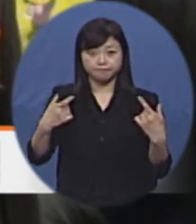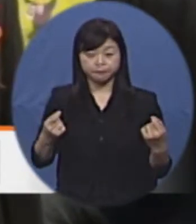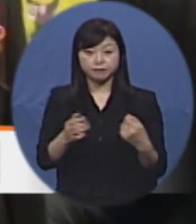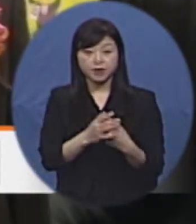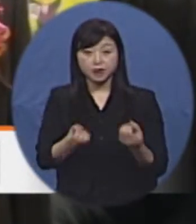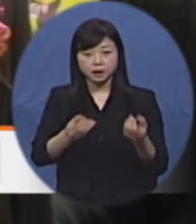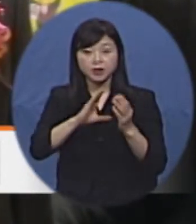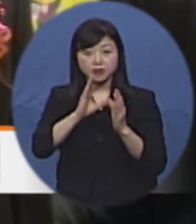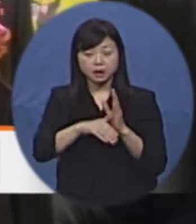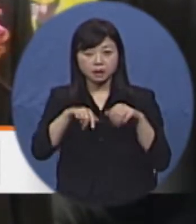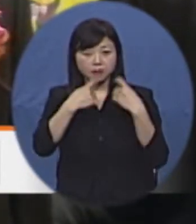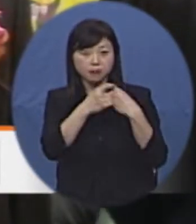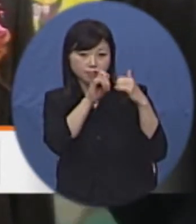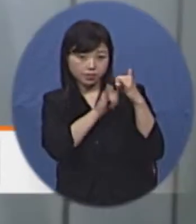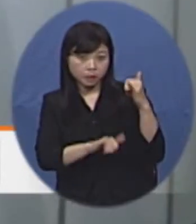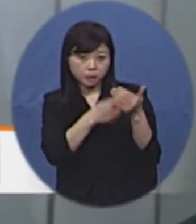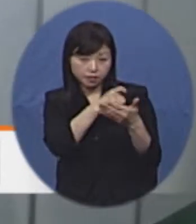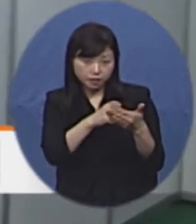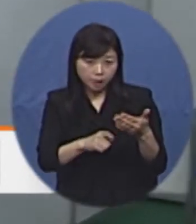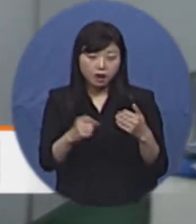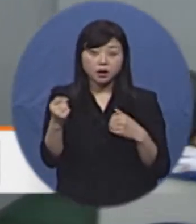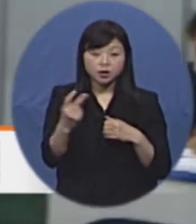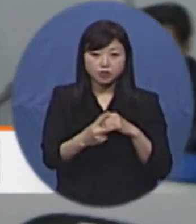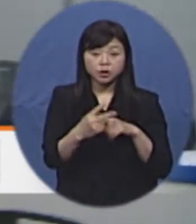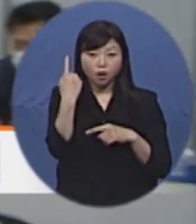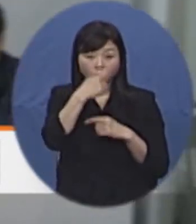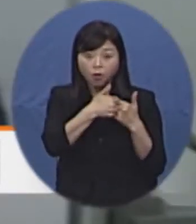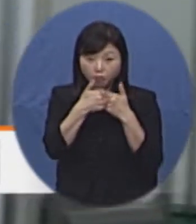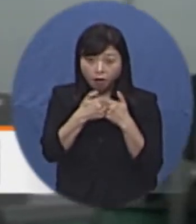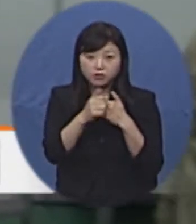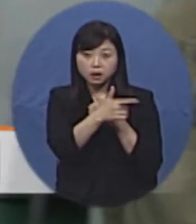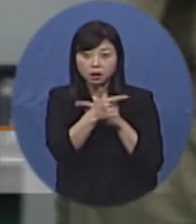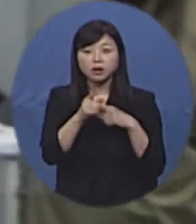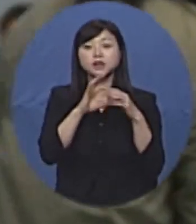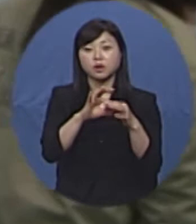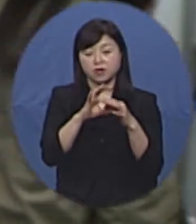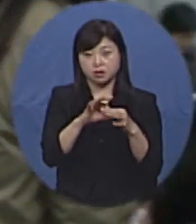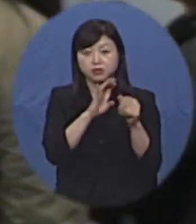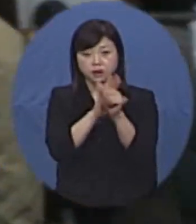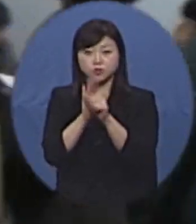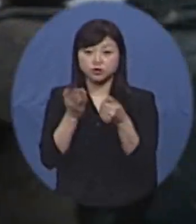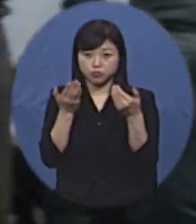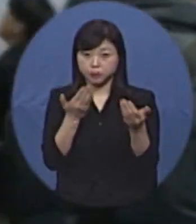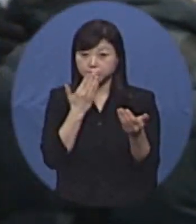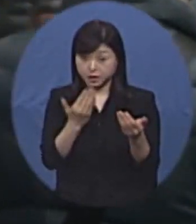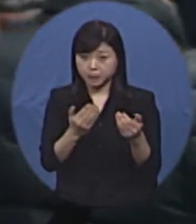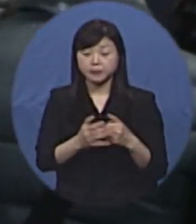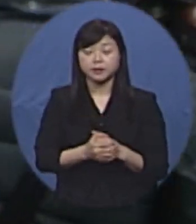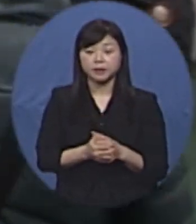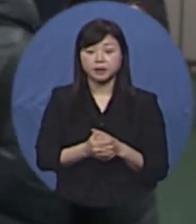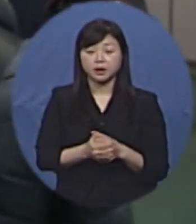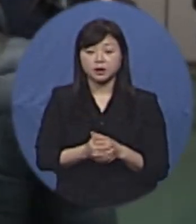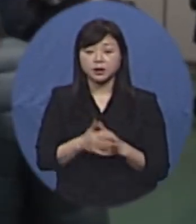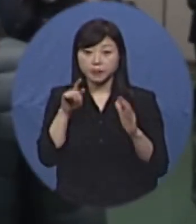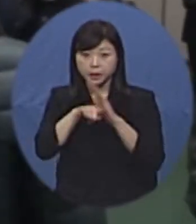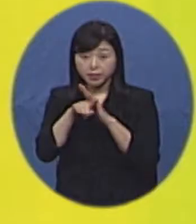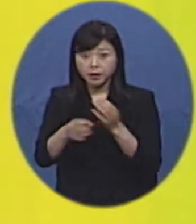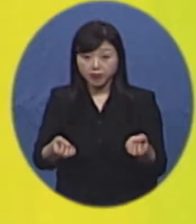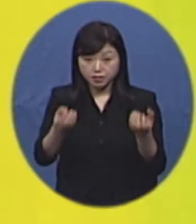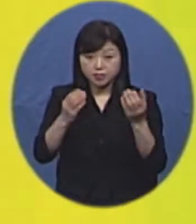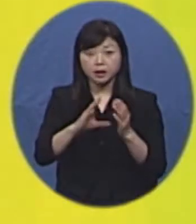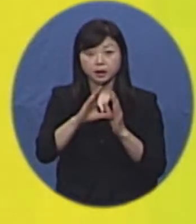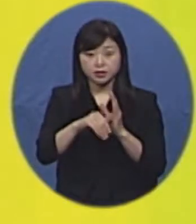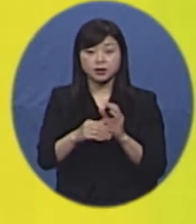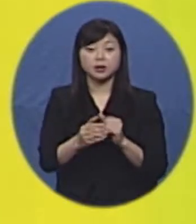박람회에는 이력서 작성과 컨설팅, 이미지 메이킹을 받을 수 있는 코너가 마련됐습니다. 한편 당일 박람회 현장에서는